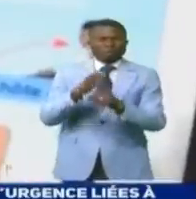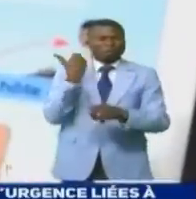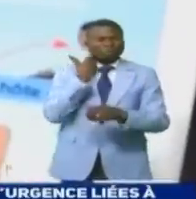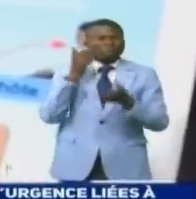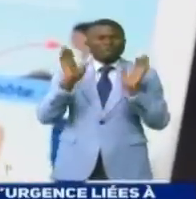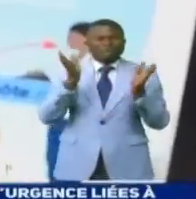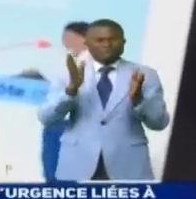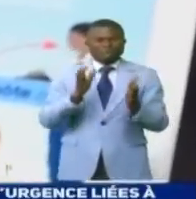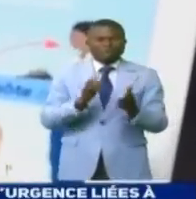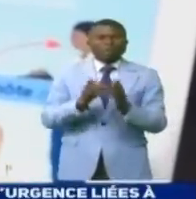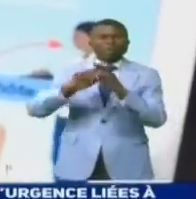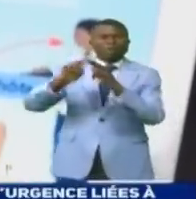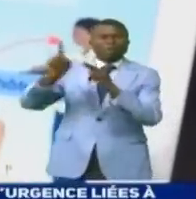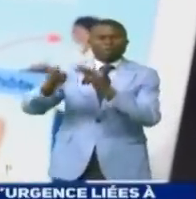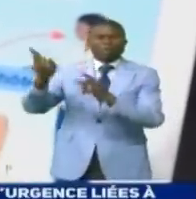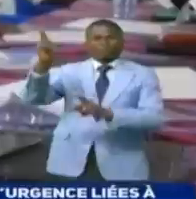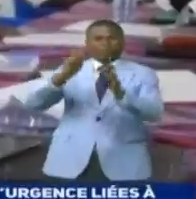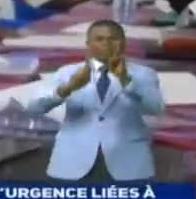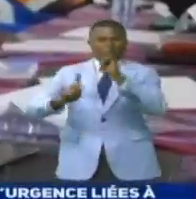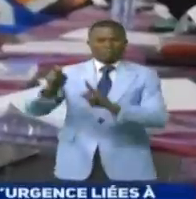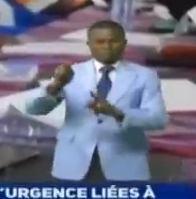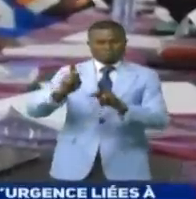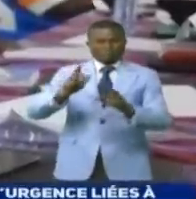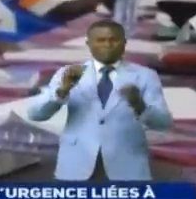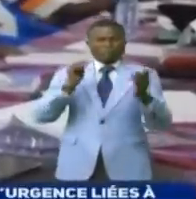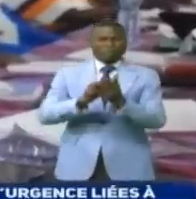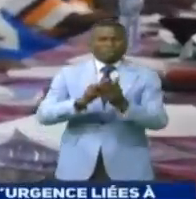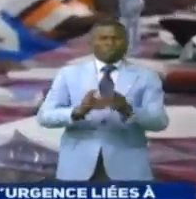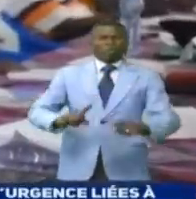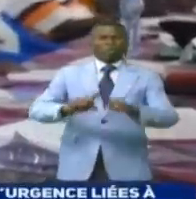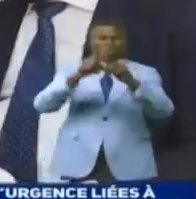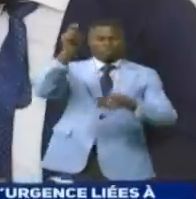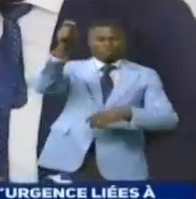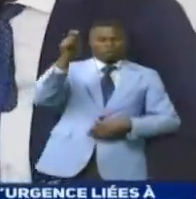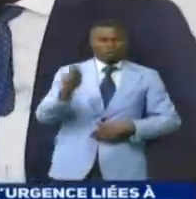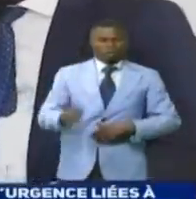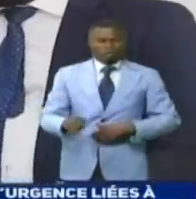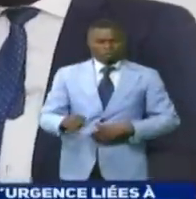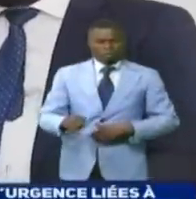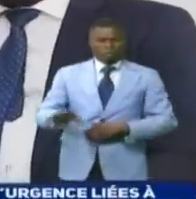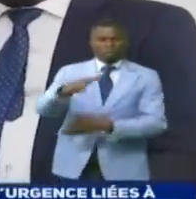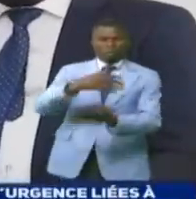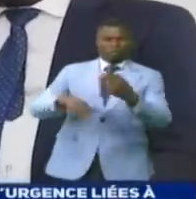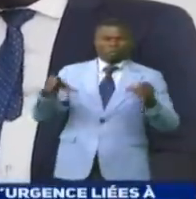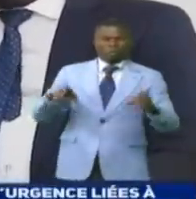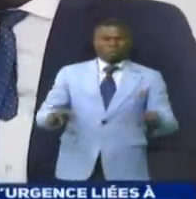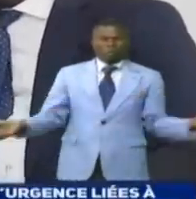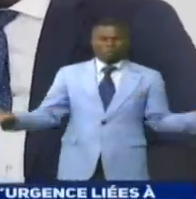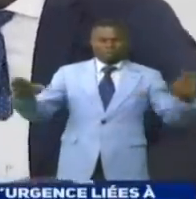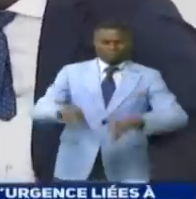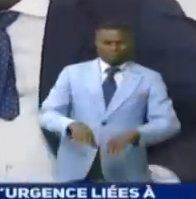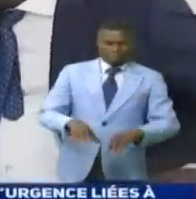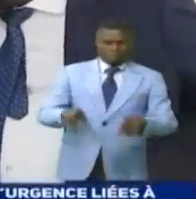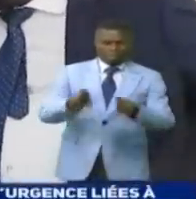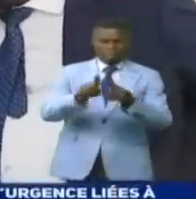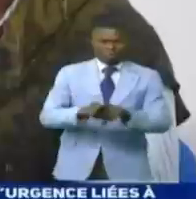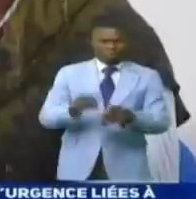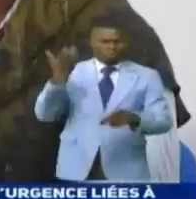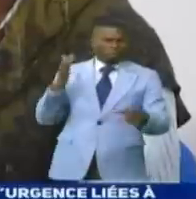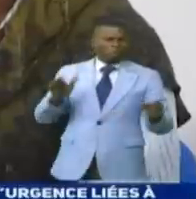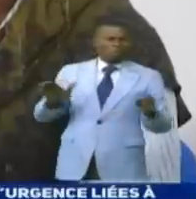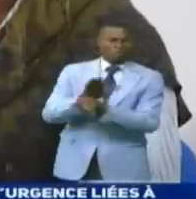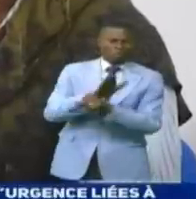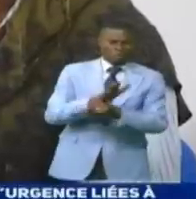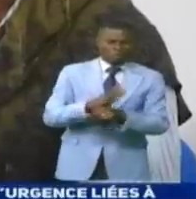telles que les déplacements des populations suite aux conflits armés, les éboulements des terrains et les inondations